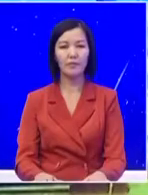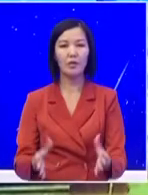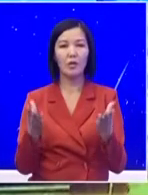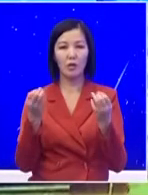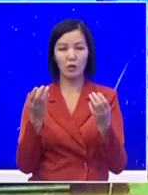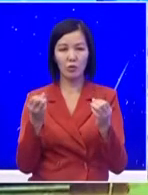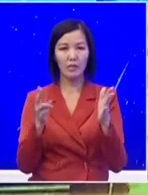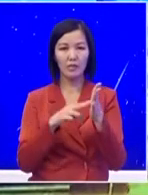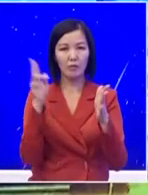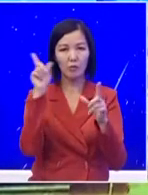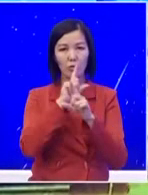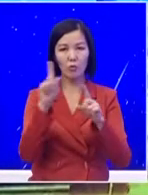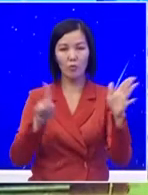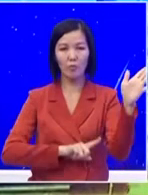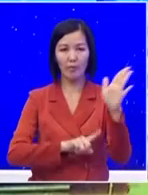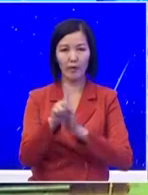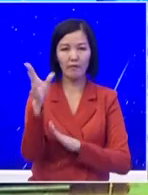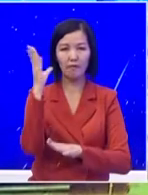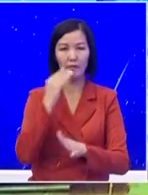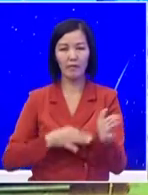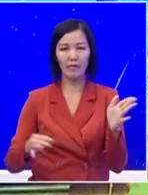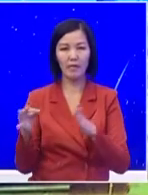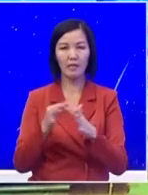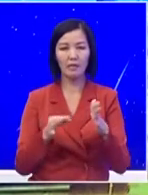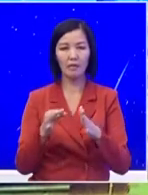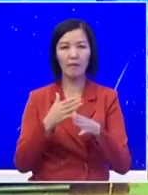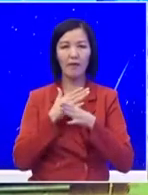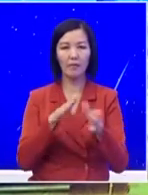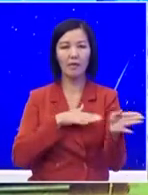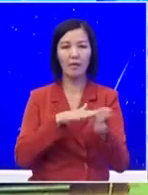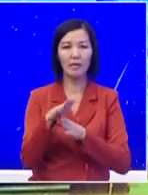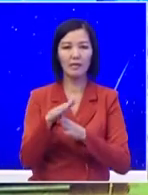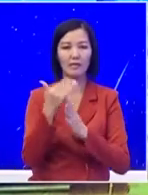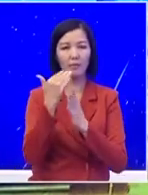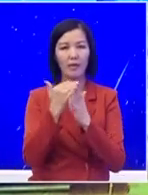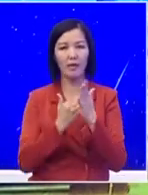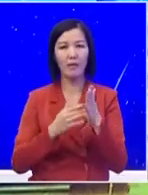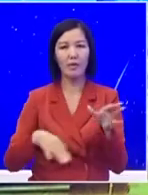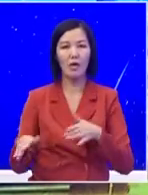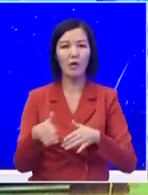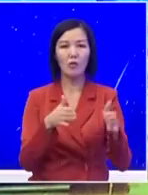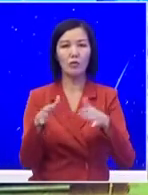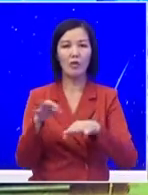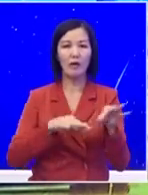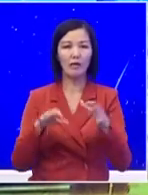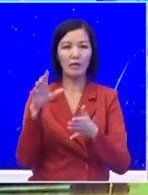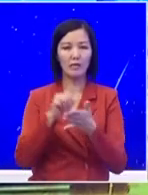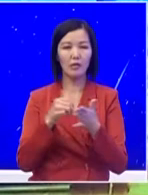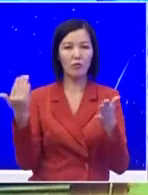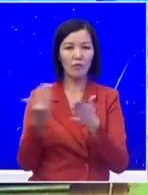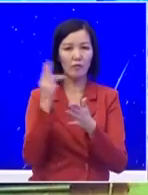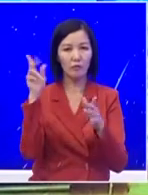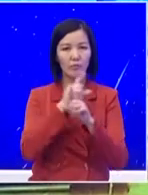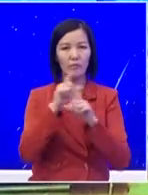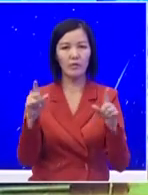Еще 7 школ появятся в Алматинской области в рамках реализации программы «Дорожная карта занятости». Новые учебные заведения